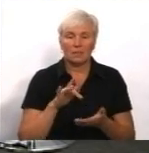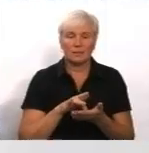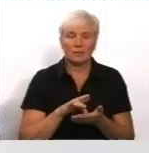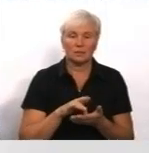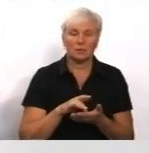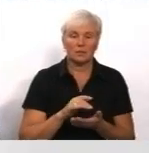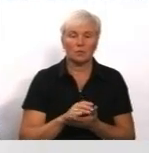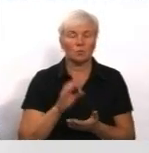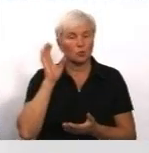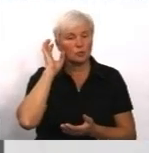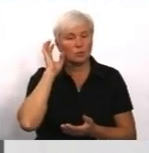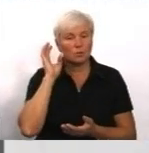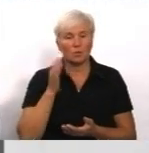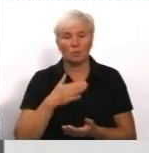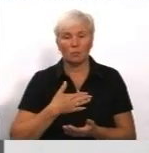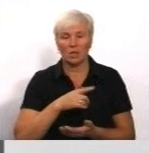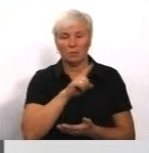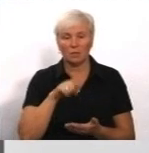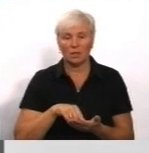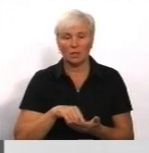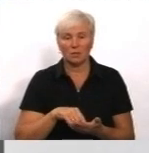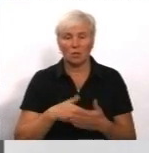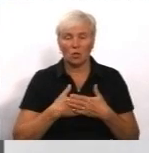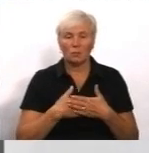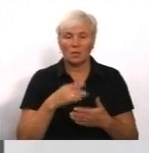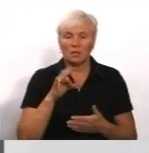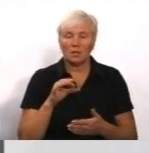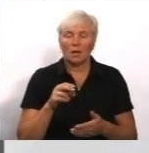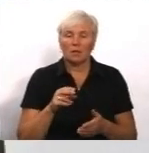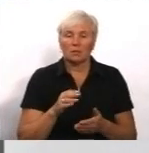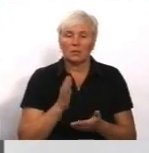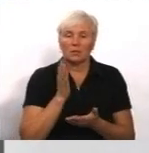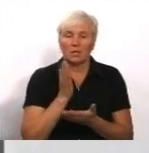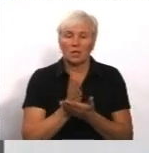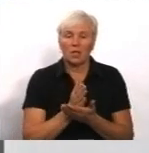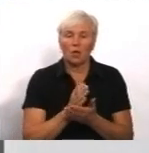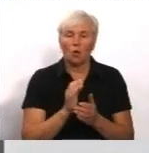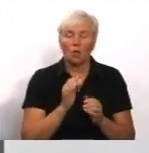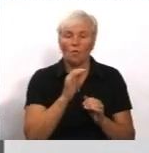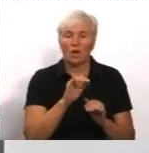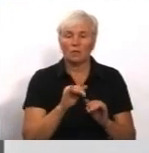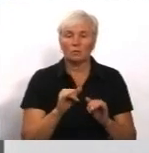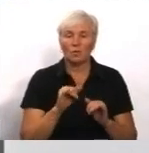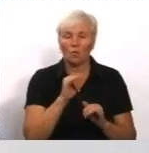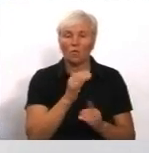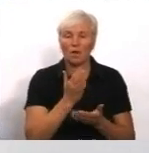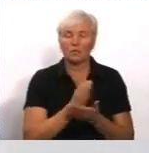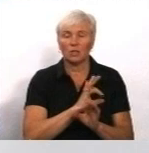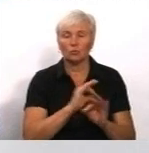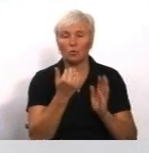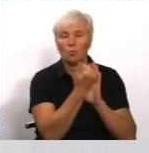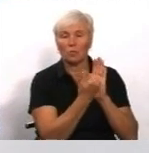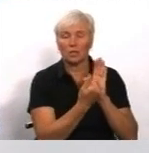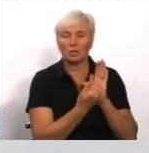почуємо. Моє питання стосується громадської ради. Чи є вона при вашому управлінні? Чому я запитую? У вас є чудова програма